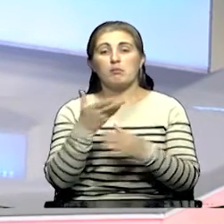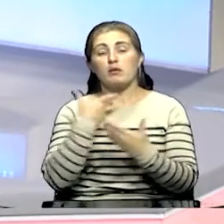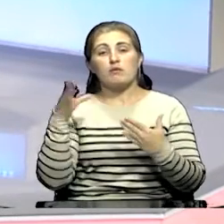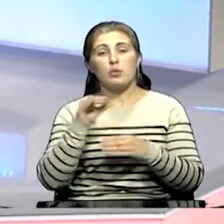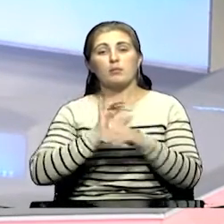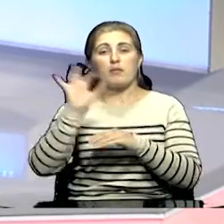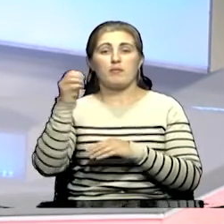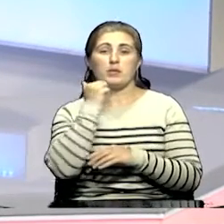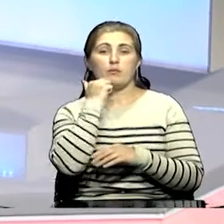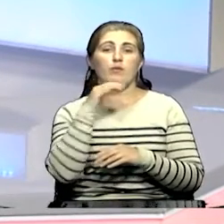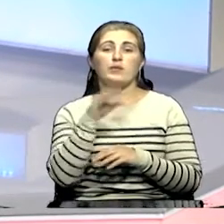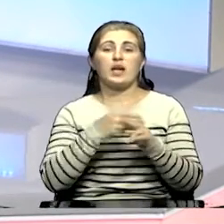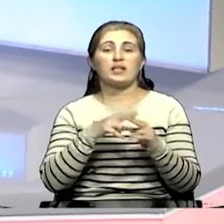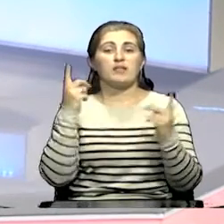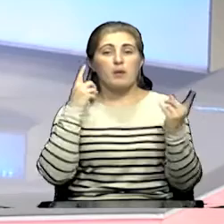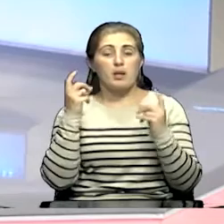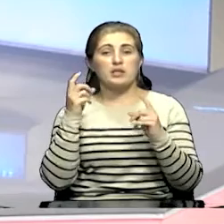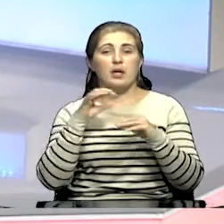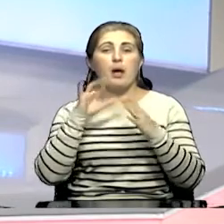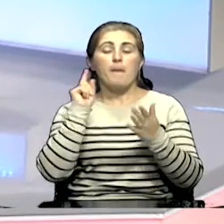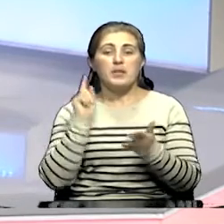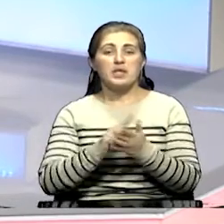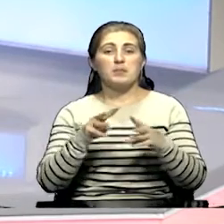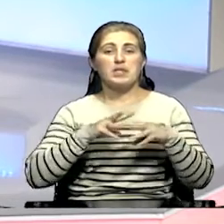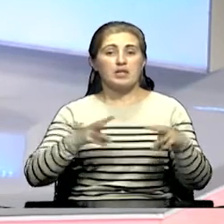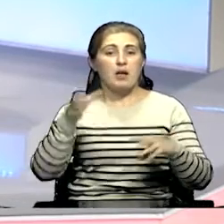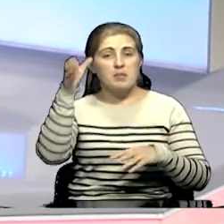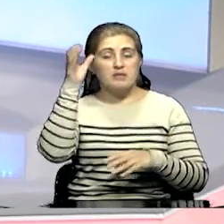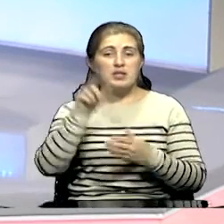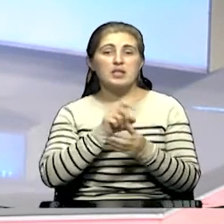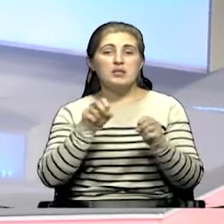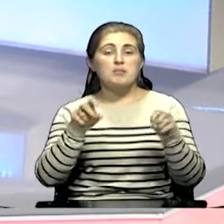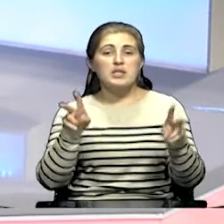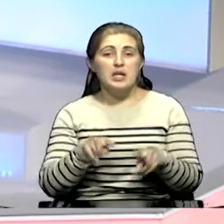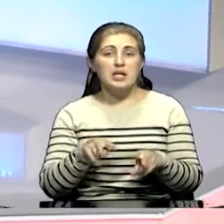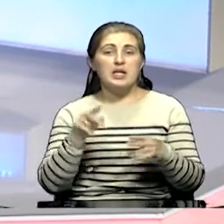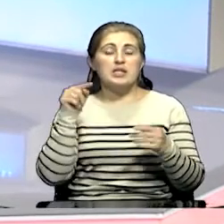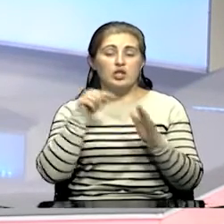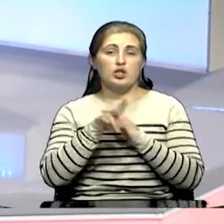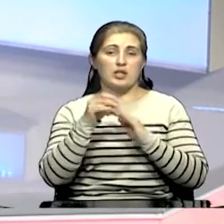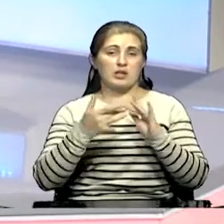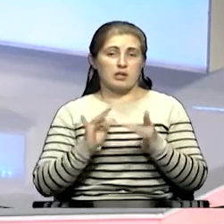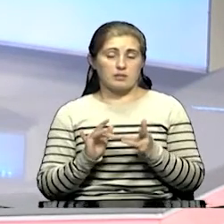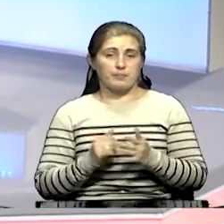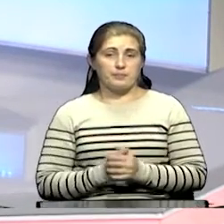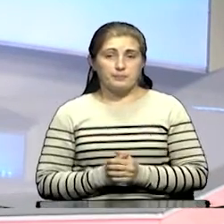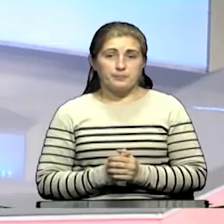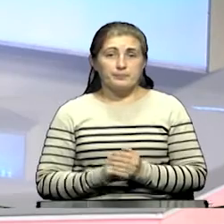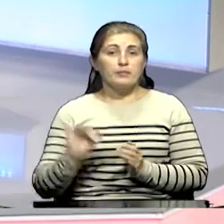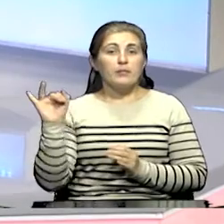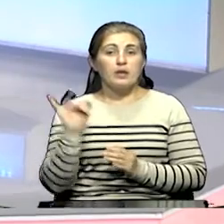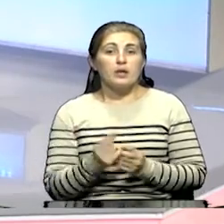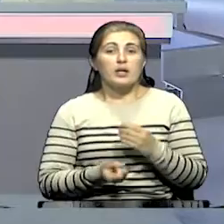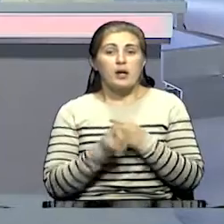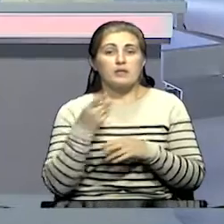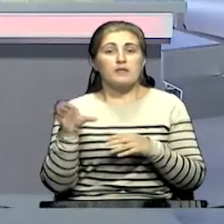москва вся эта информация идет обязательно министерство образования специальные значит на сайты и оказывается